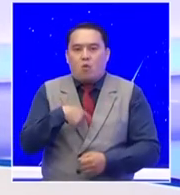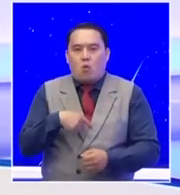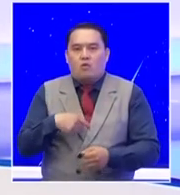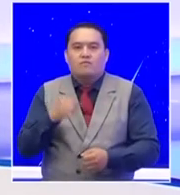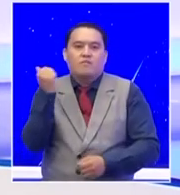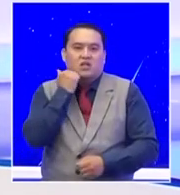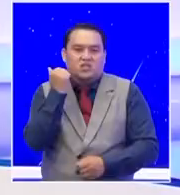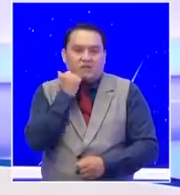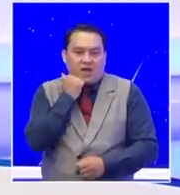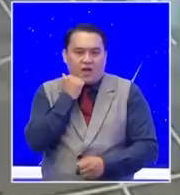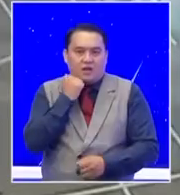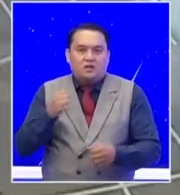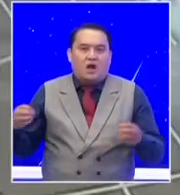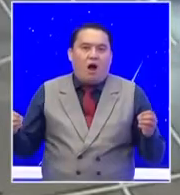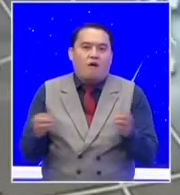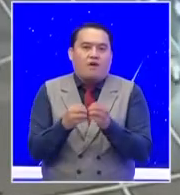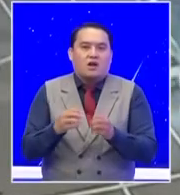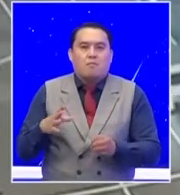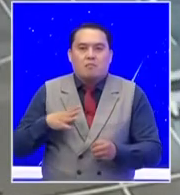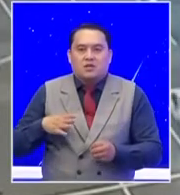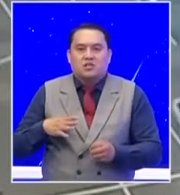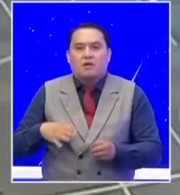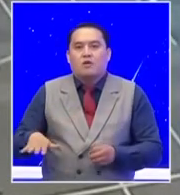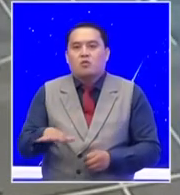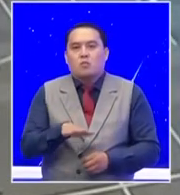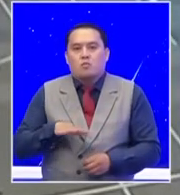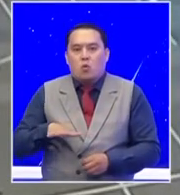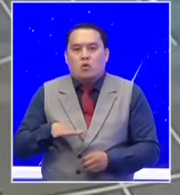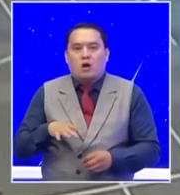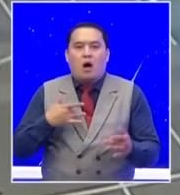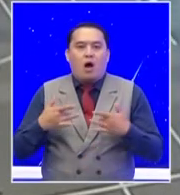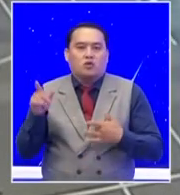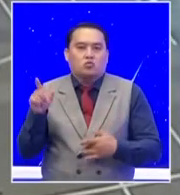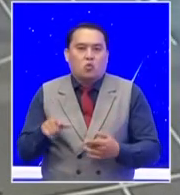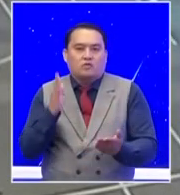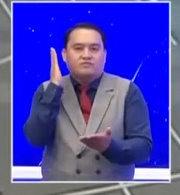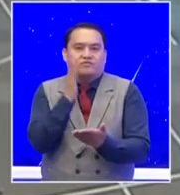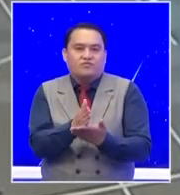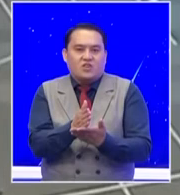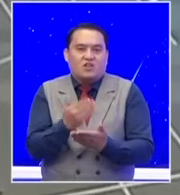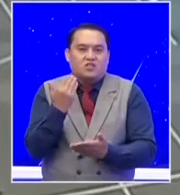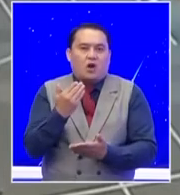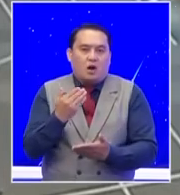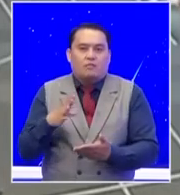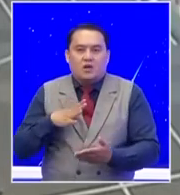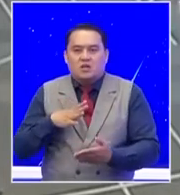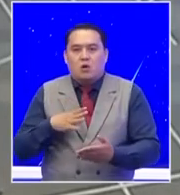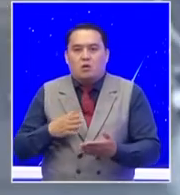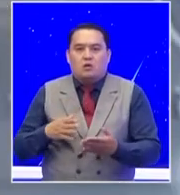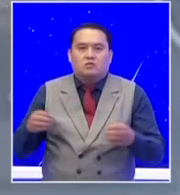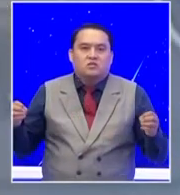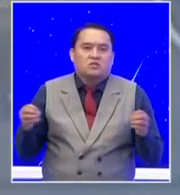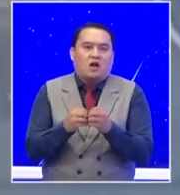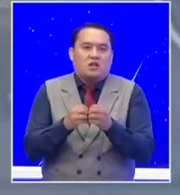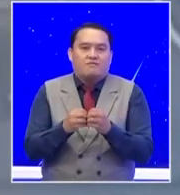легковушку в Москве. ДТП произошло на Смоленской площади. Актер выехал на встречную полосу движения, и тем самым произошло